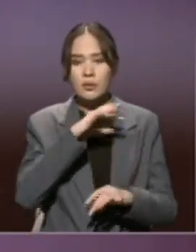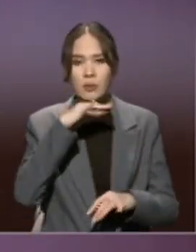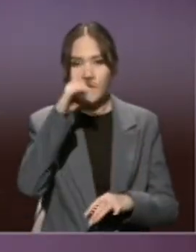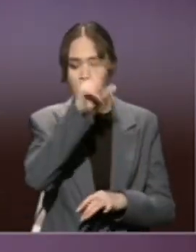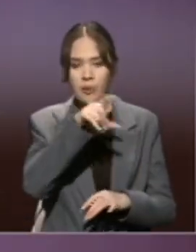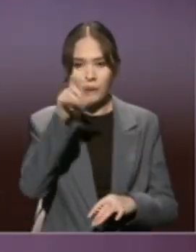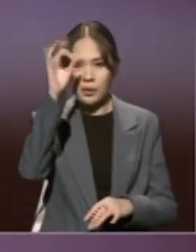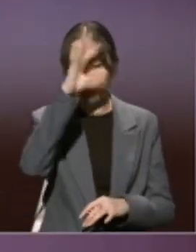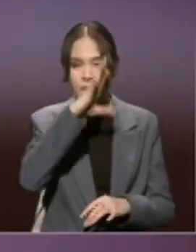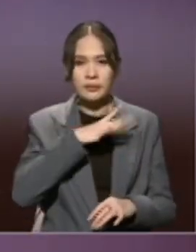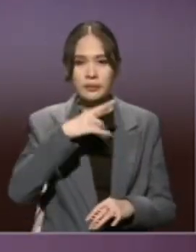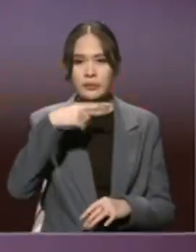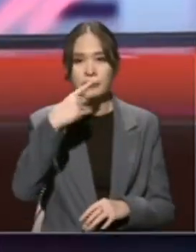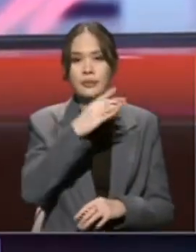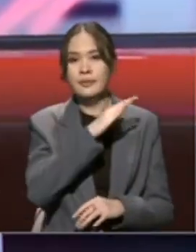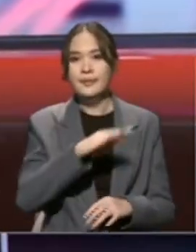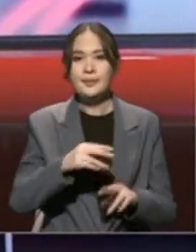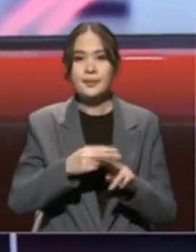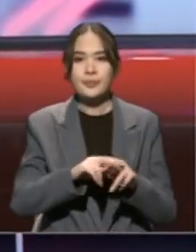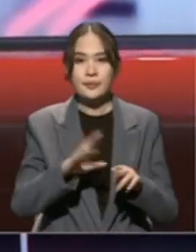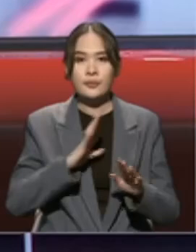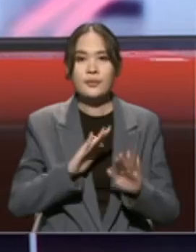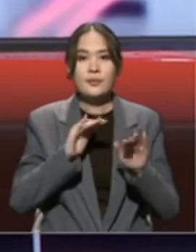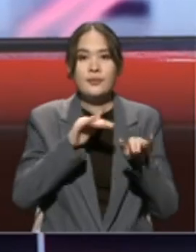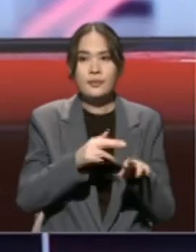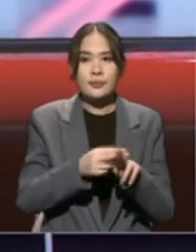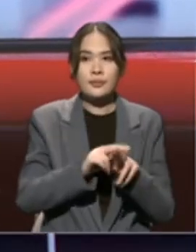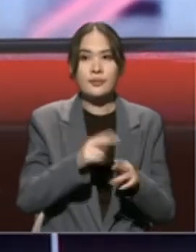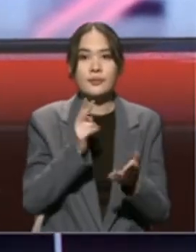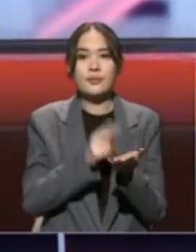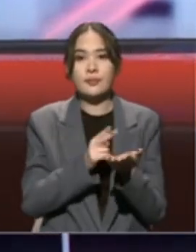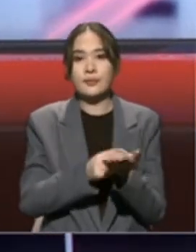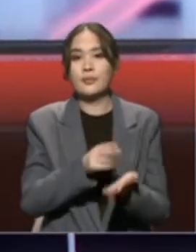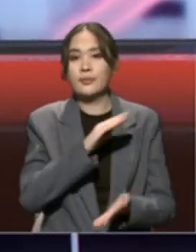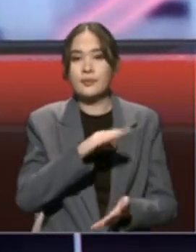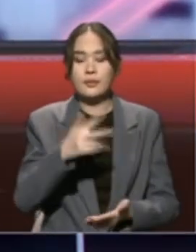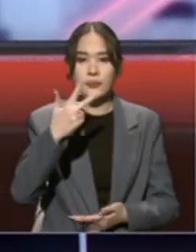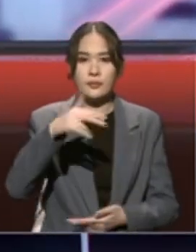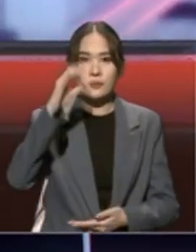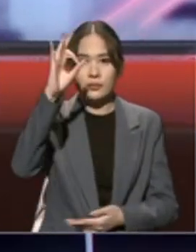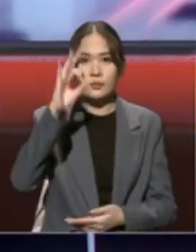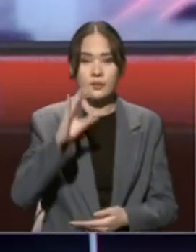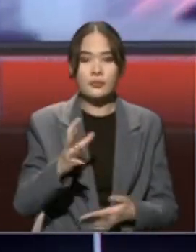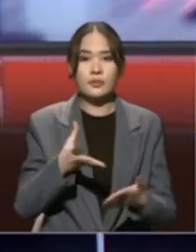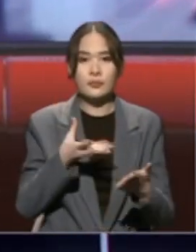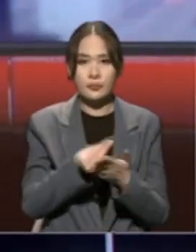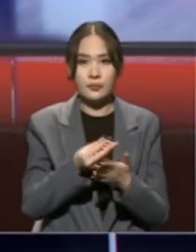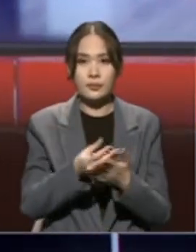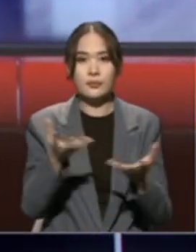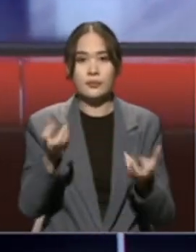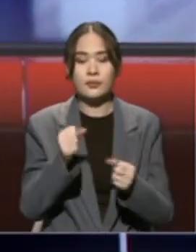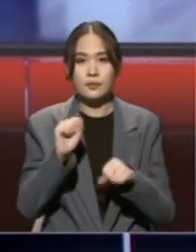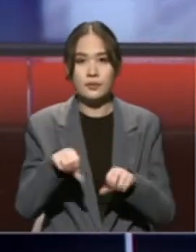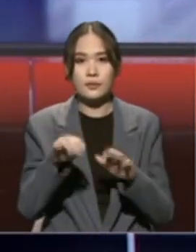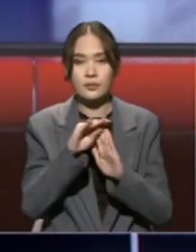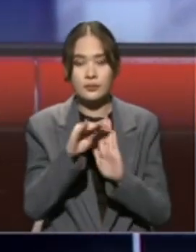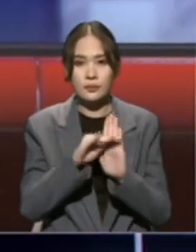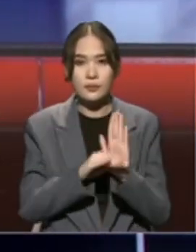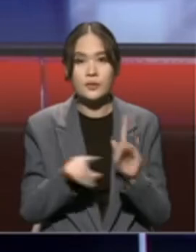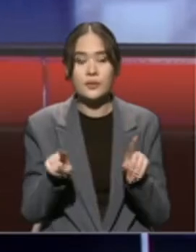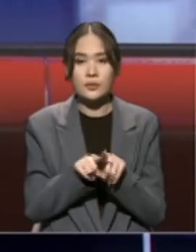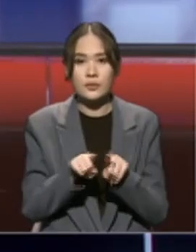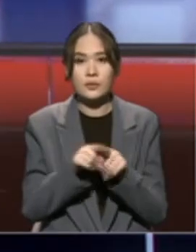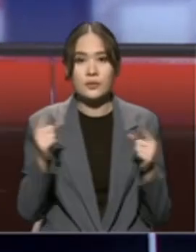бермейді. Қазір өзіңнің кірісіңді дәлелдемей ақ 30% төлеп алуға болатын программалар бар. Ондай жеңілдік